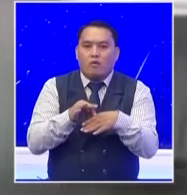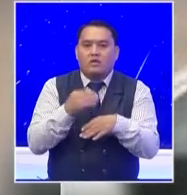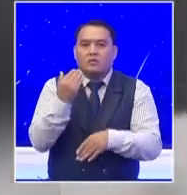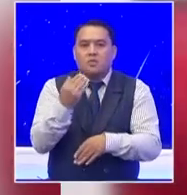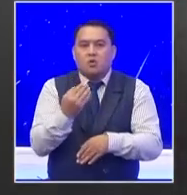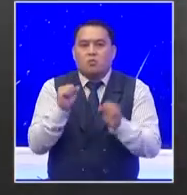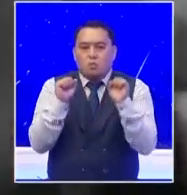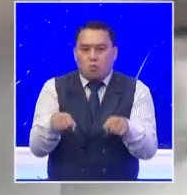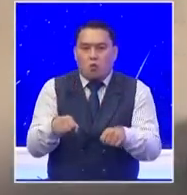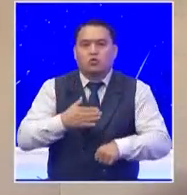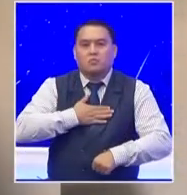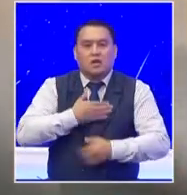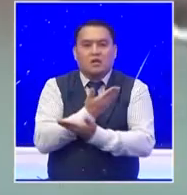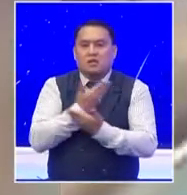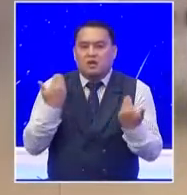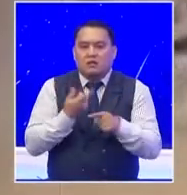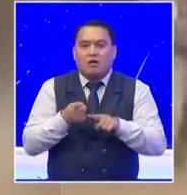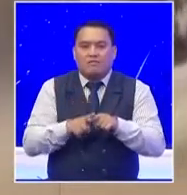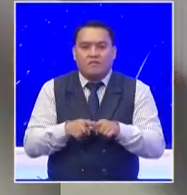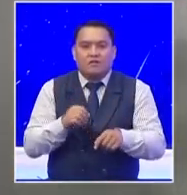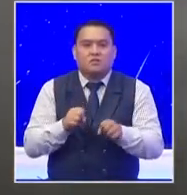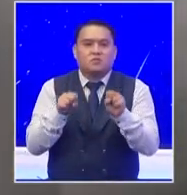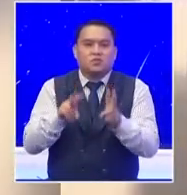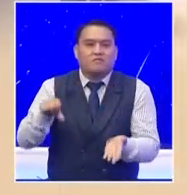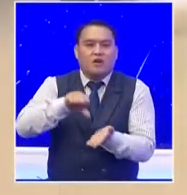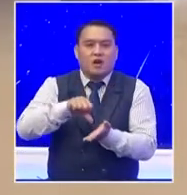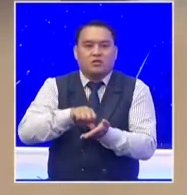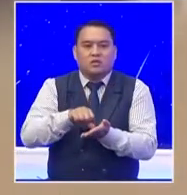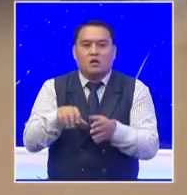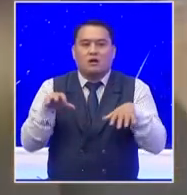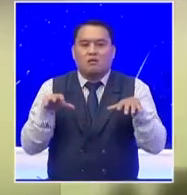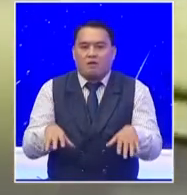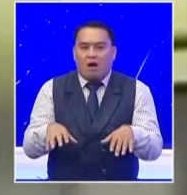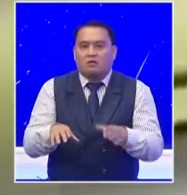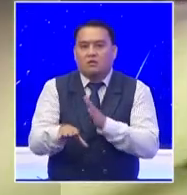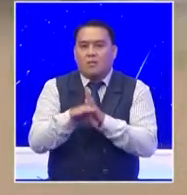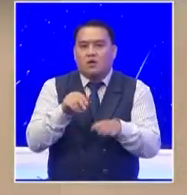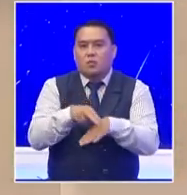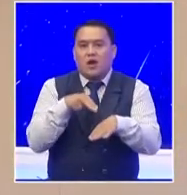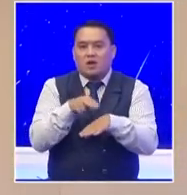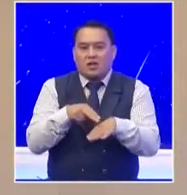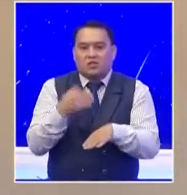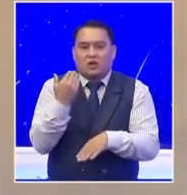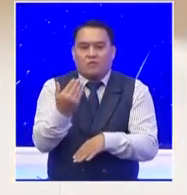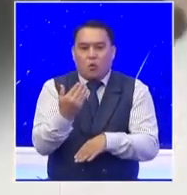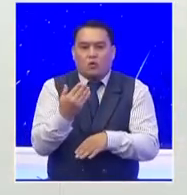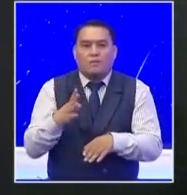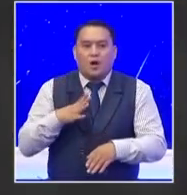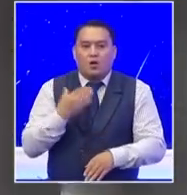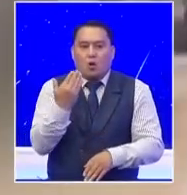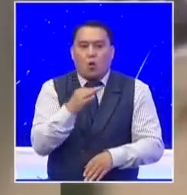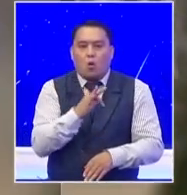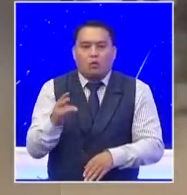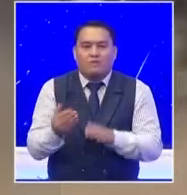комментариями «Им можно, а нам нет». Масло в огонь подлило и выступление действующего начальника департамента полиции. Накануне